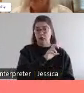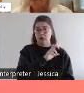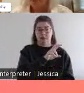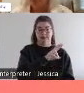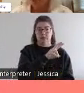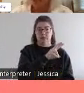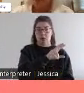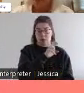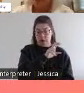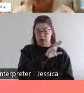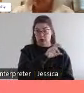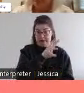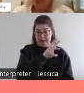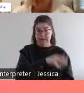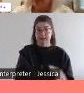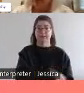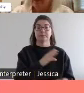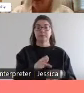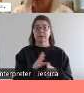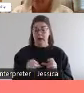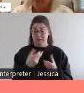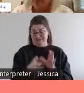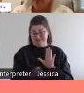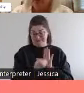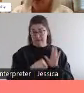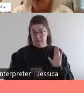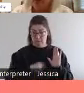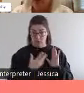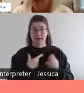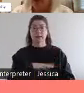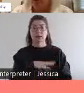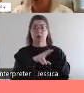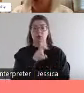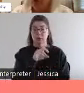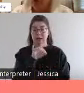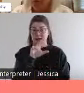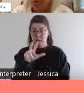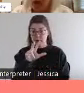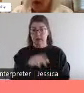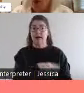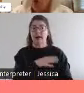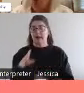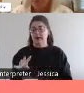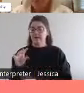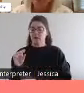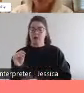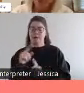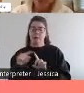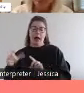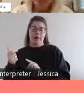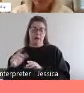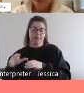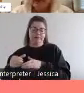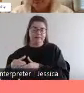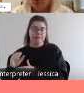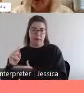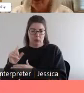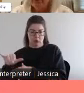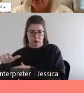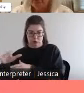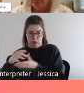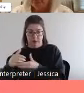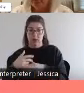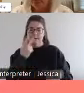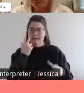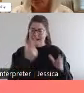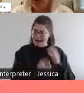visibles. Et donc, notre échantillon était vaste. Donc, c'était important